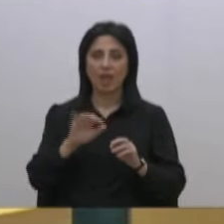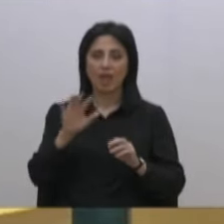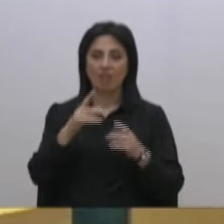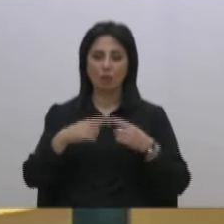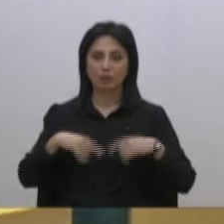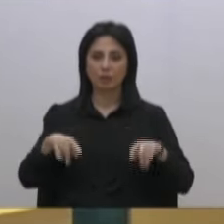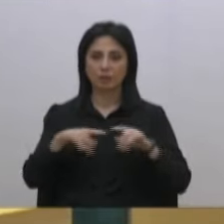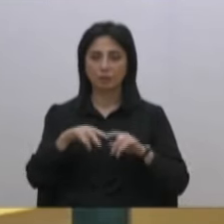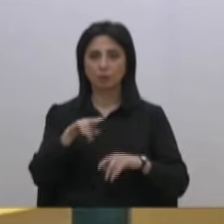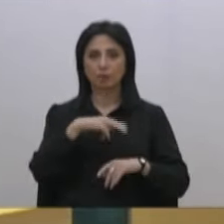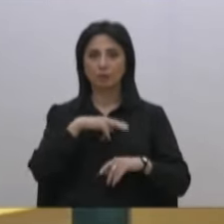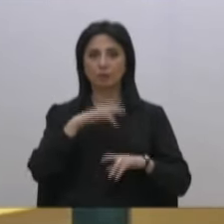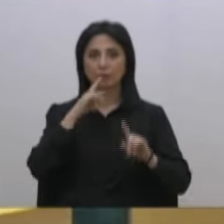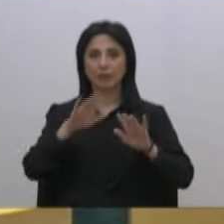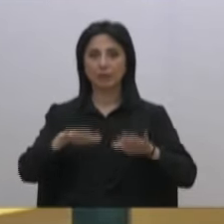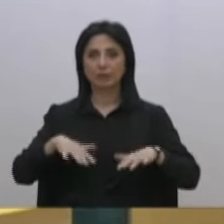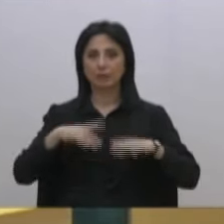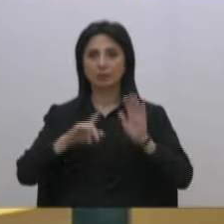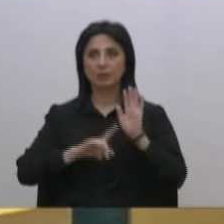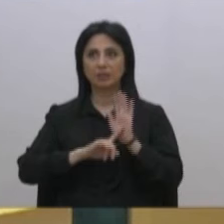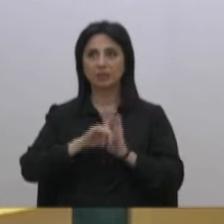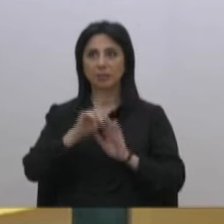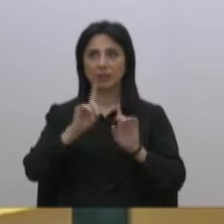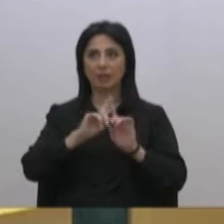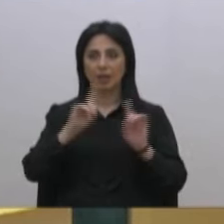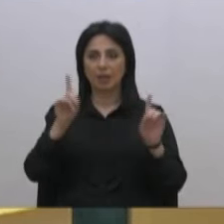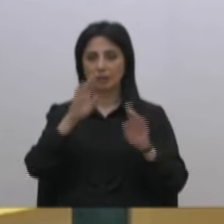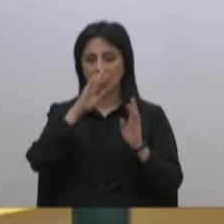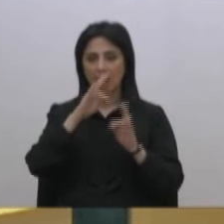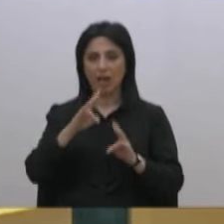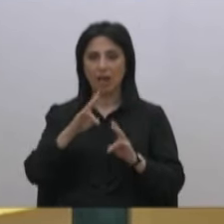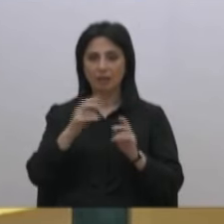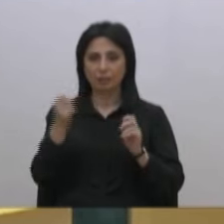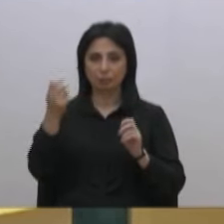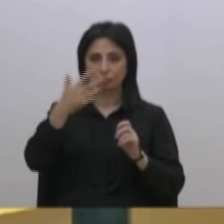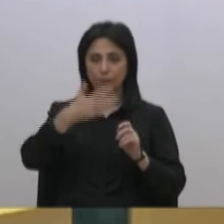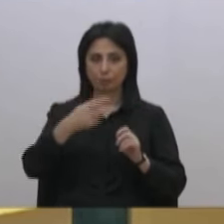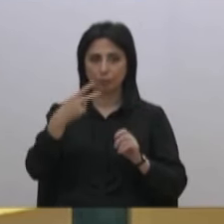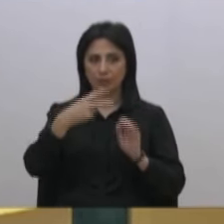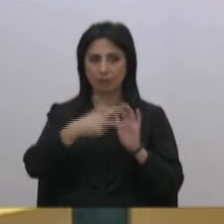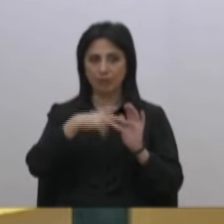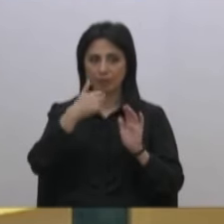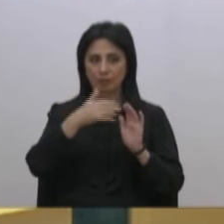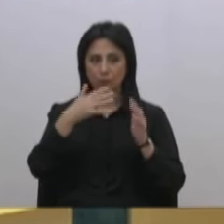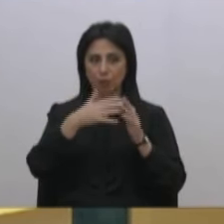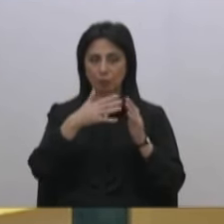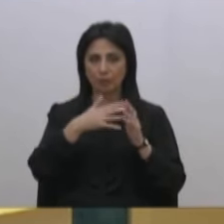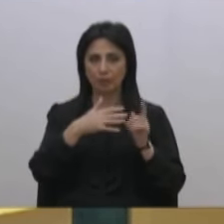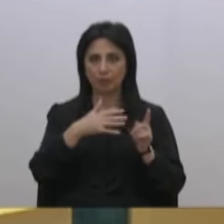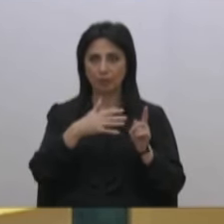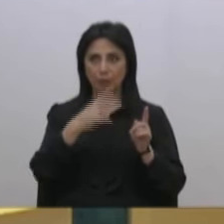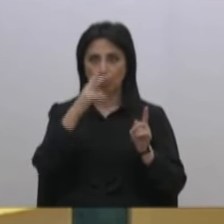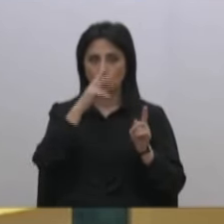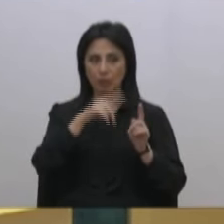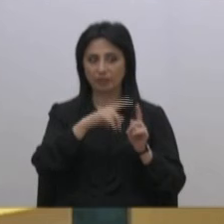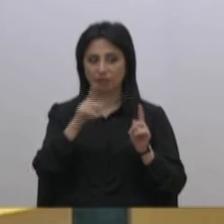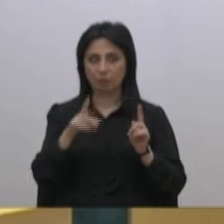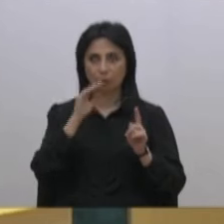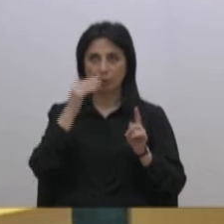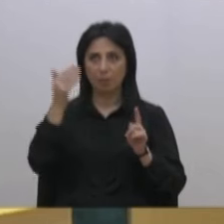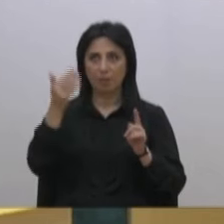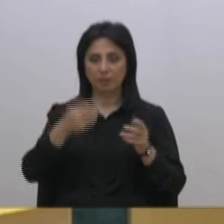ევროსაბჭოს საპარლამენტო ასამბლეაში იწყება განსაკუთრებული ღალატის ქრონიკა 2008 წლის ომიდან ორი თვის შემდეგ როდესაც